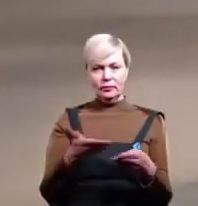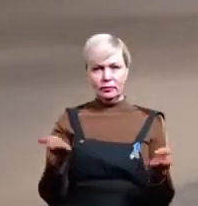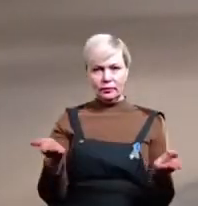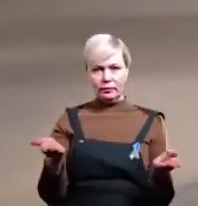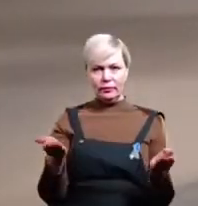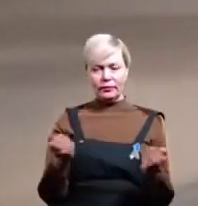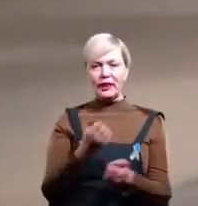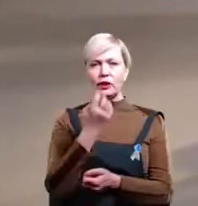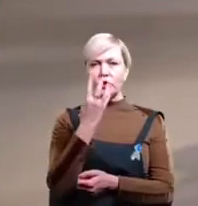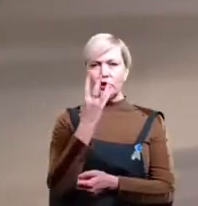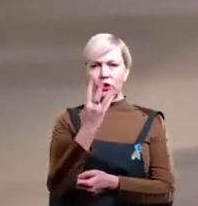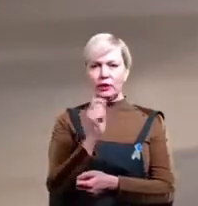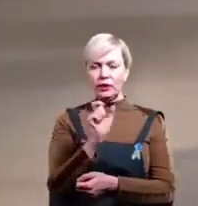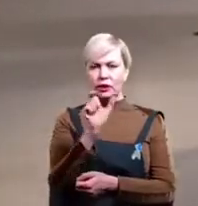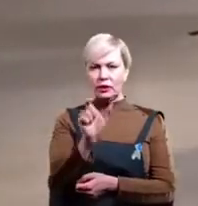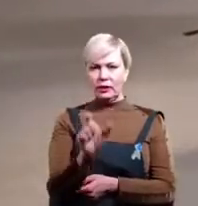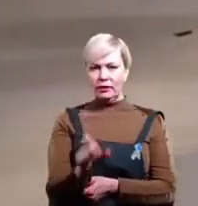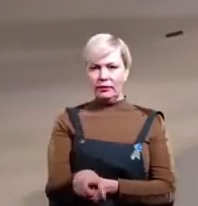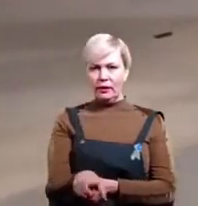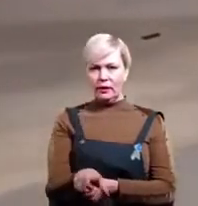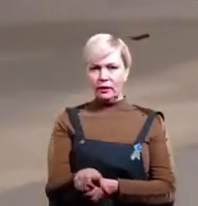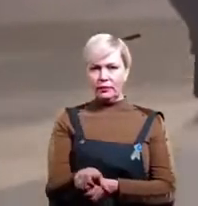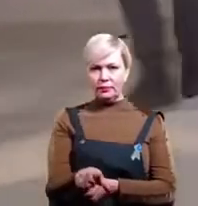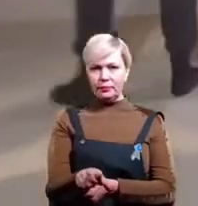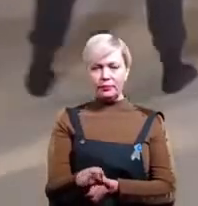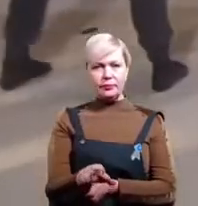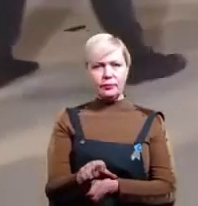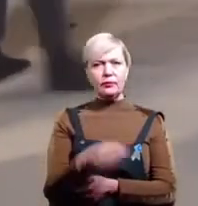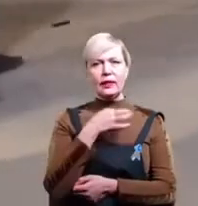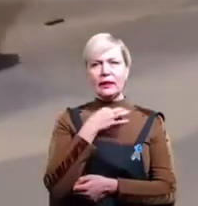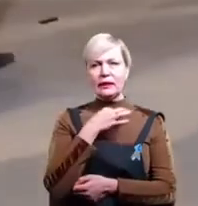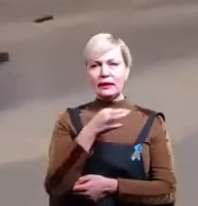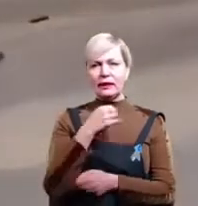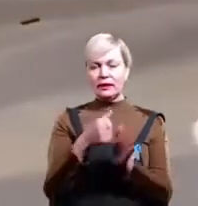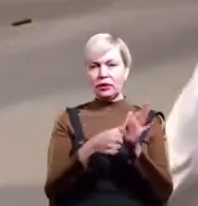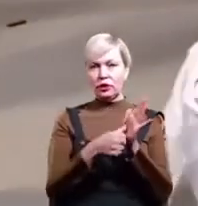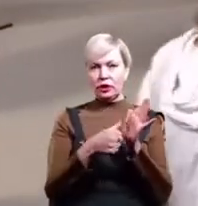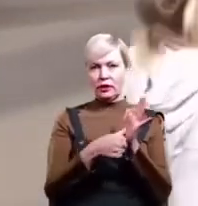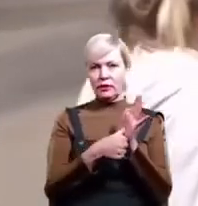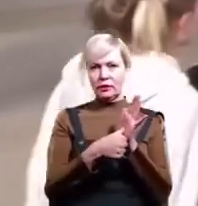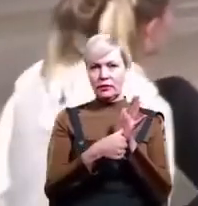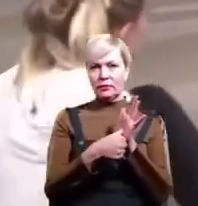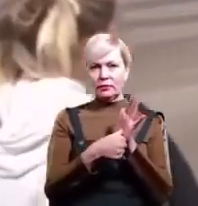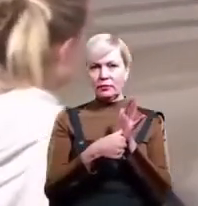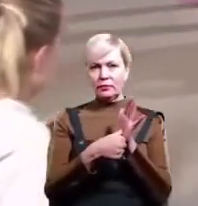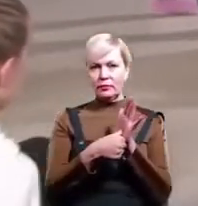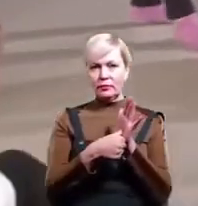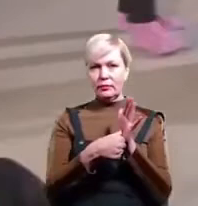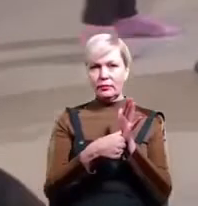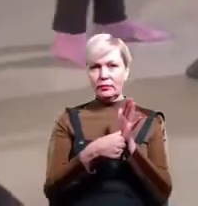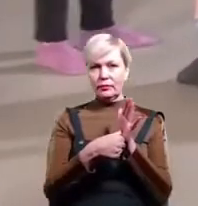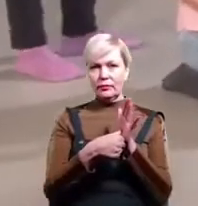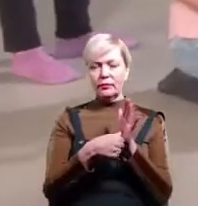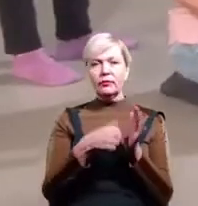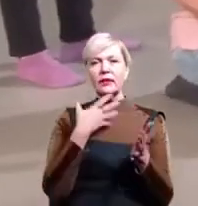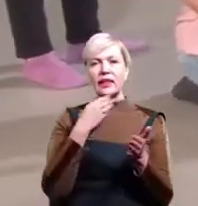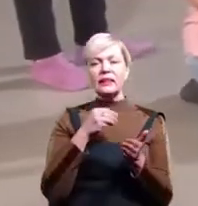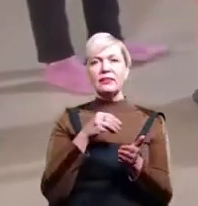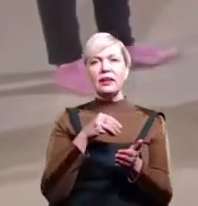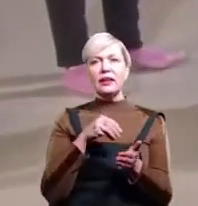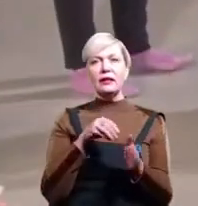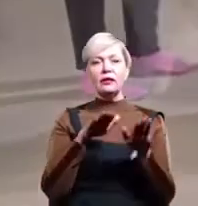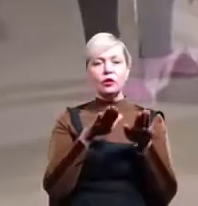Четыре человека, которые и солисты, да, шесть. На своих точках.